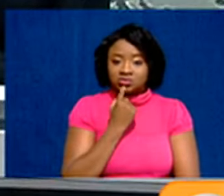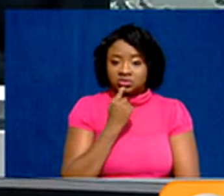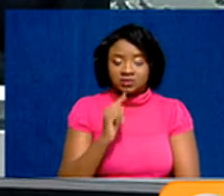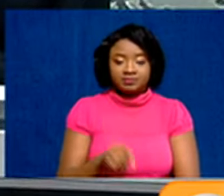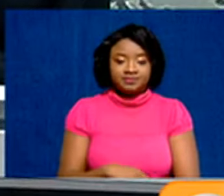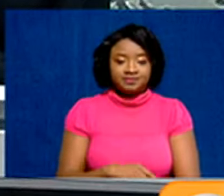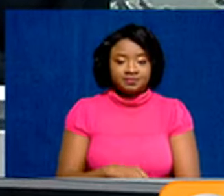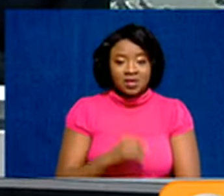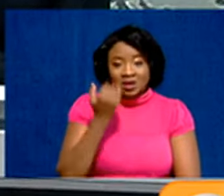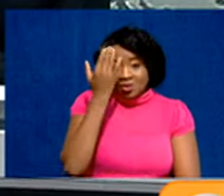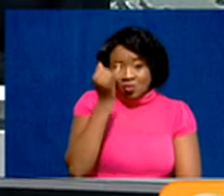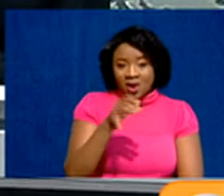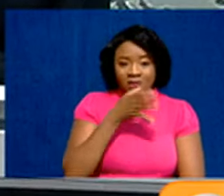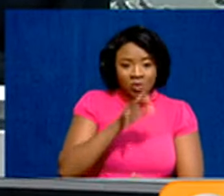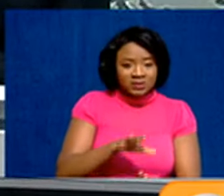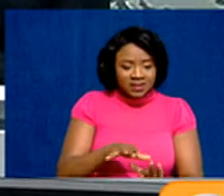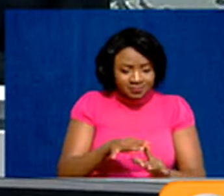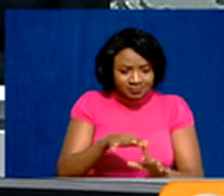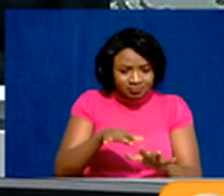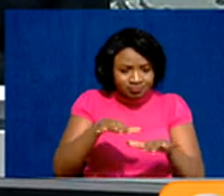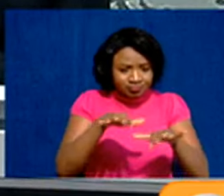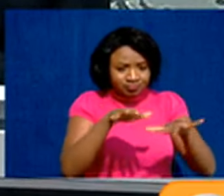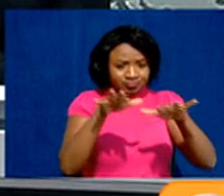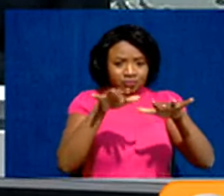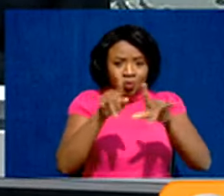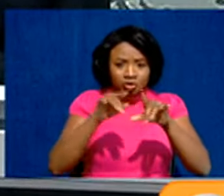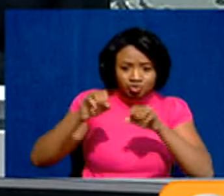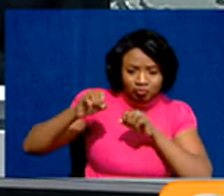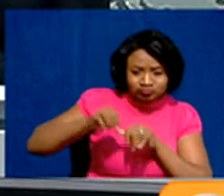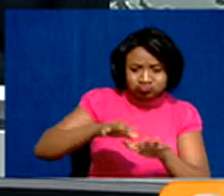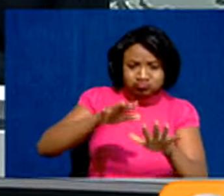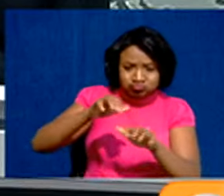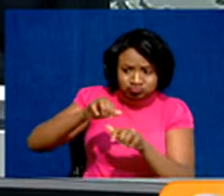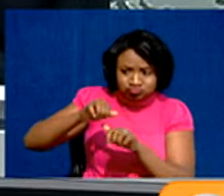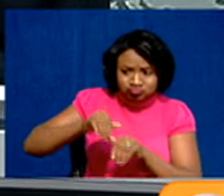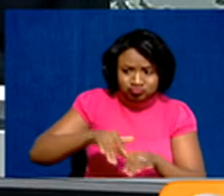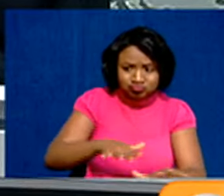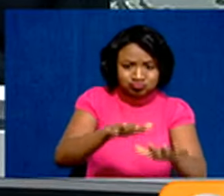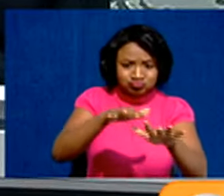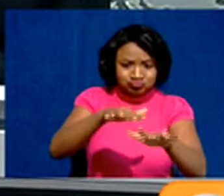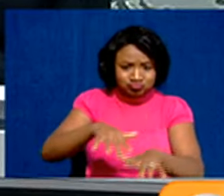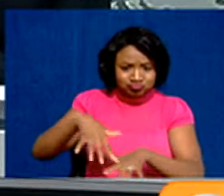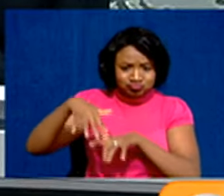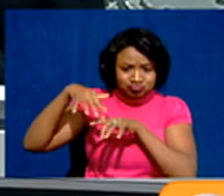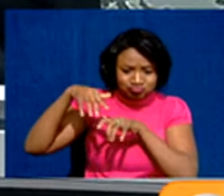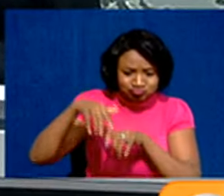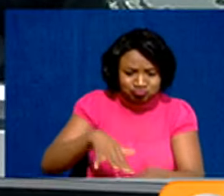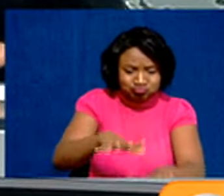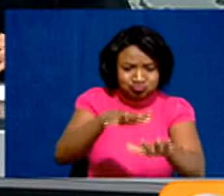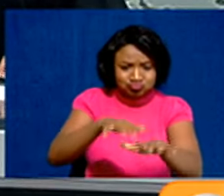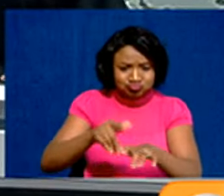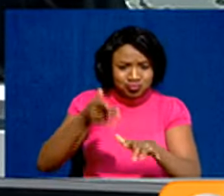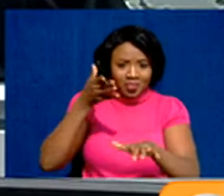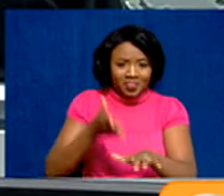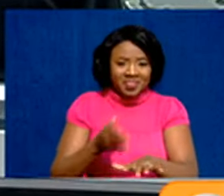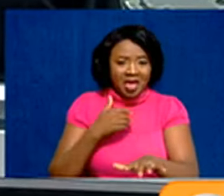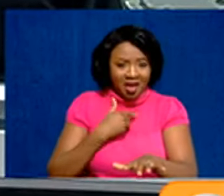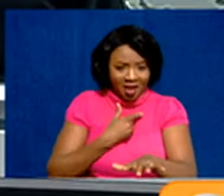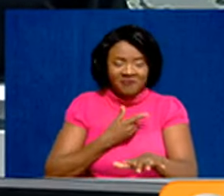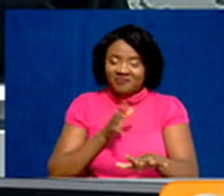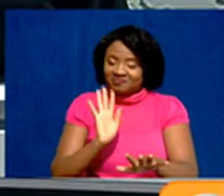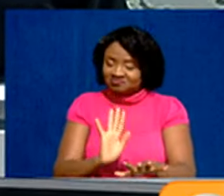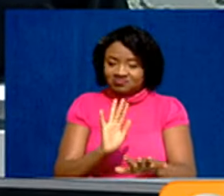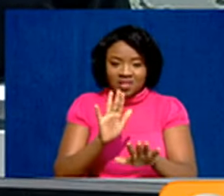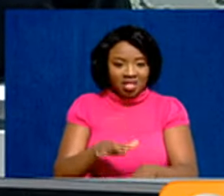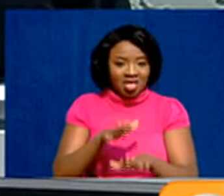ni kufuatia ongezeko la viwango vya maji na mawimbi kutokana na mvua kubwa inayonyesha katika eneo hilo. Naam, Colin Shitiabaya alitembelea bwawa hilo na